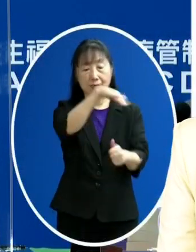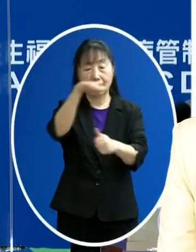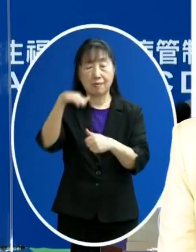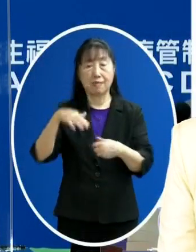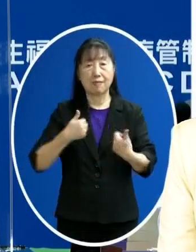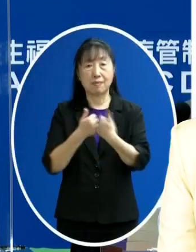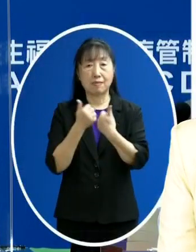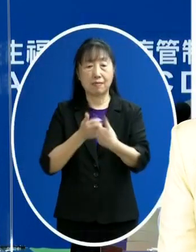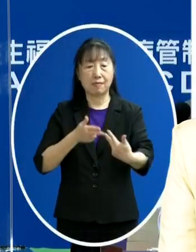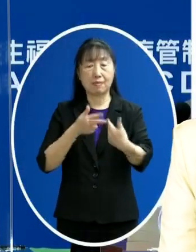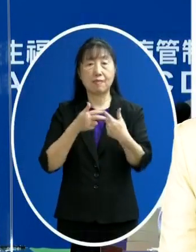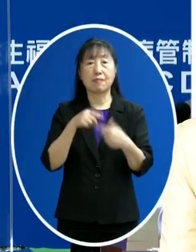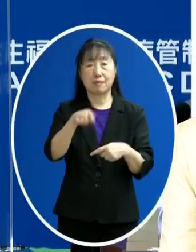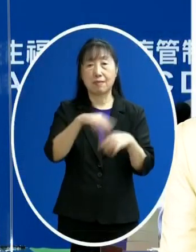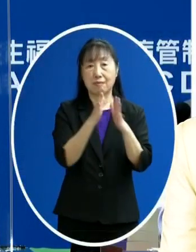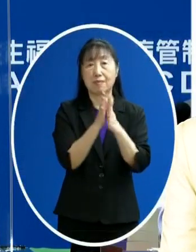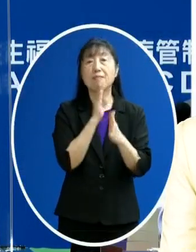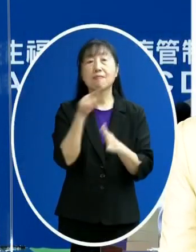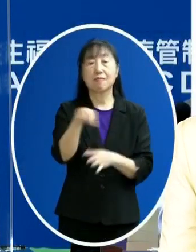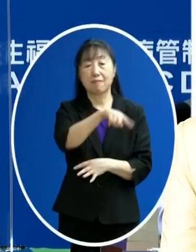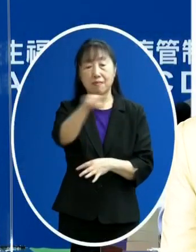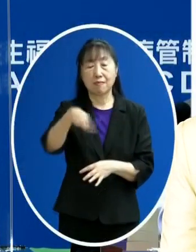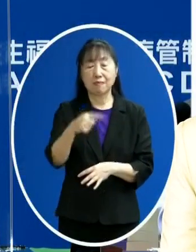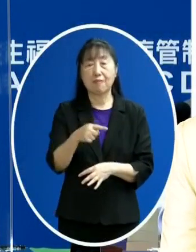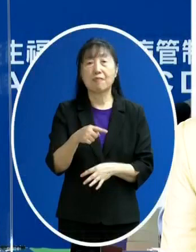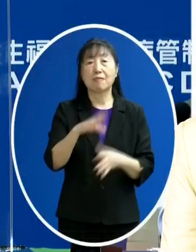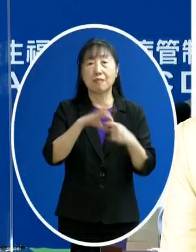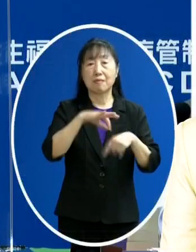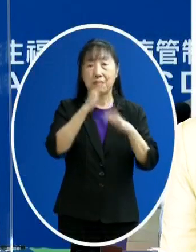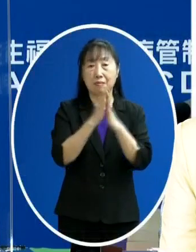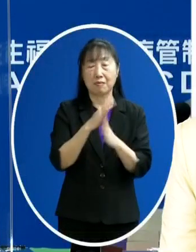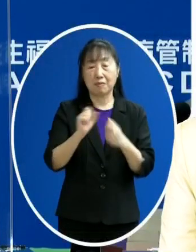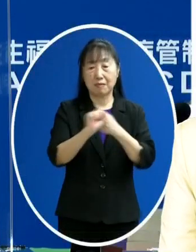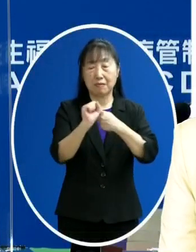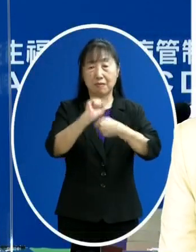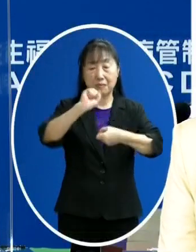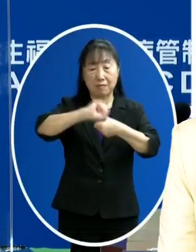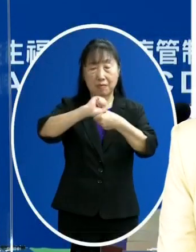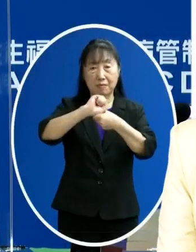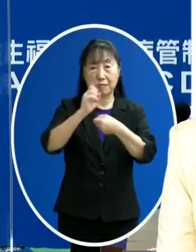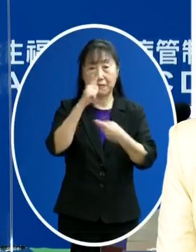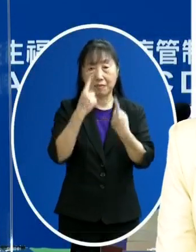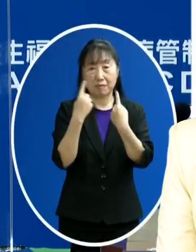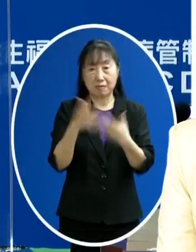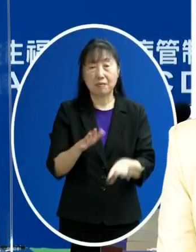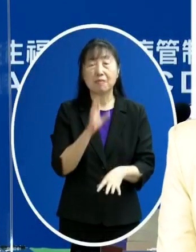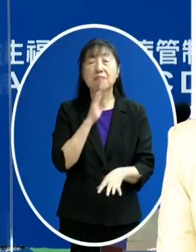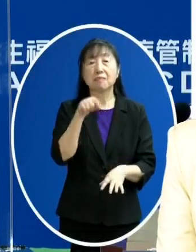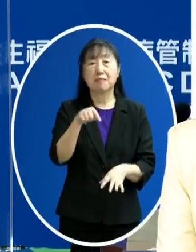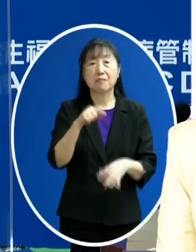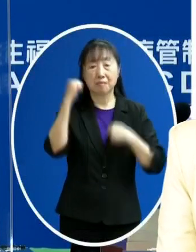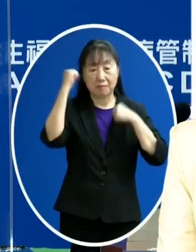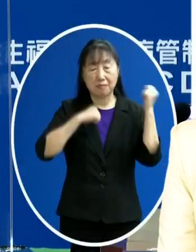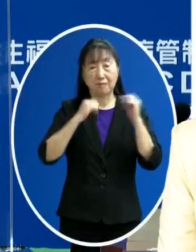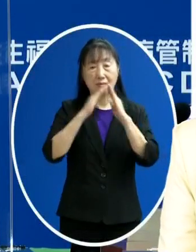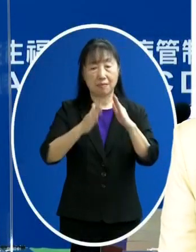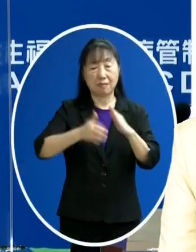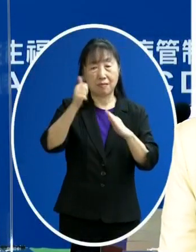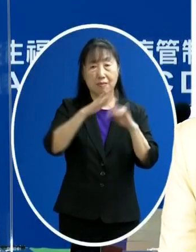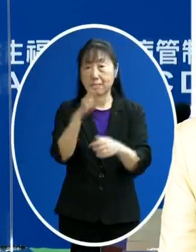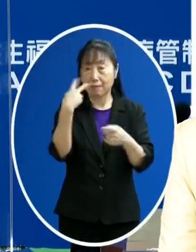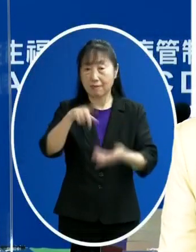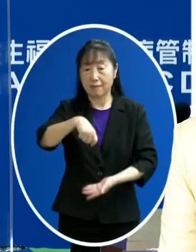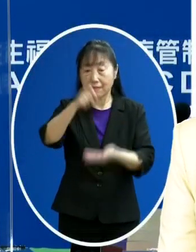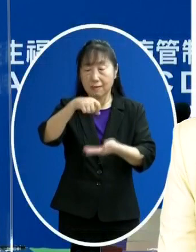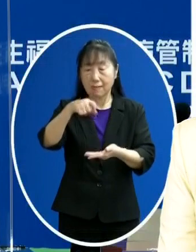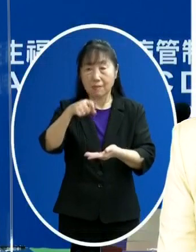的县市首长召开防疫视讯会议，要来达成相关简化疫调的共识，不过台北市长柯文哲他在会议当